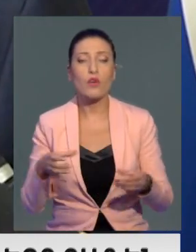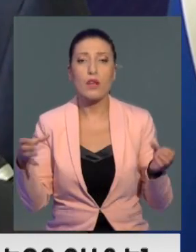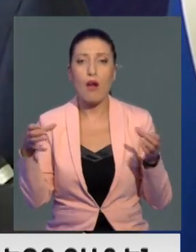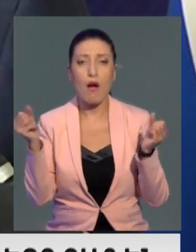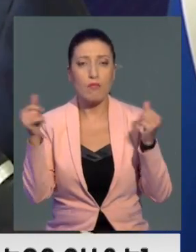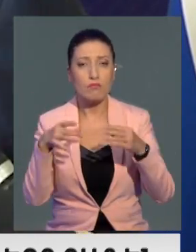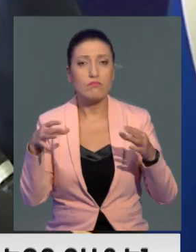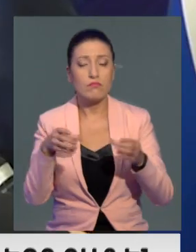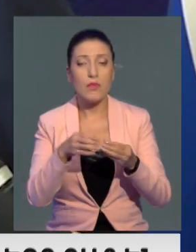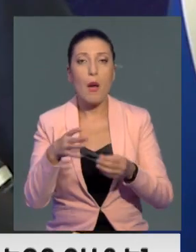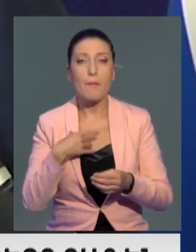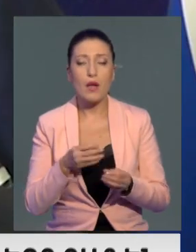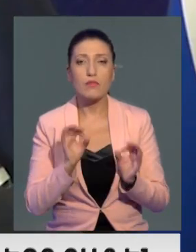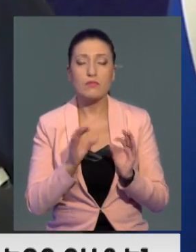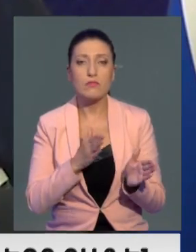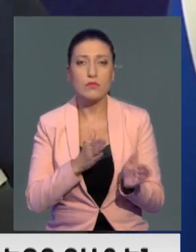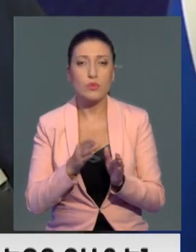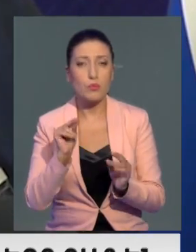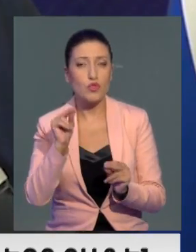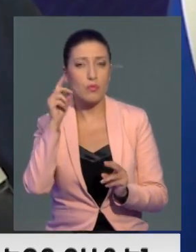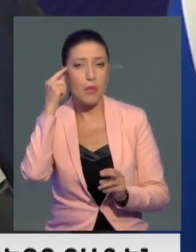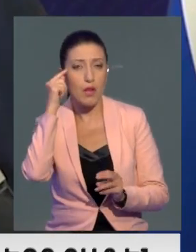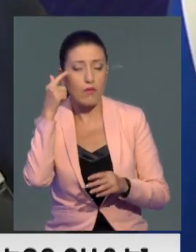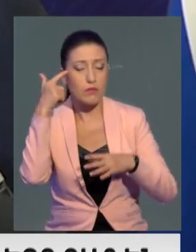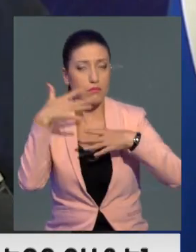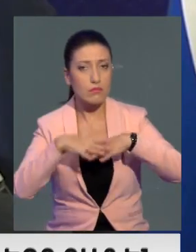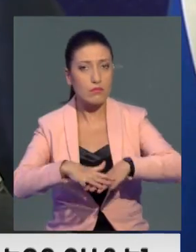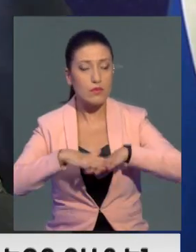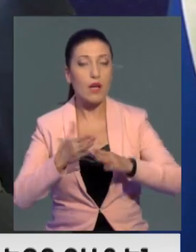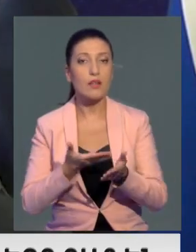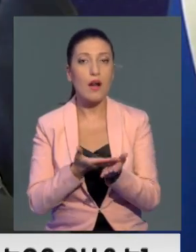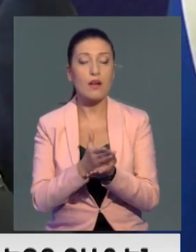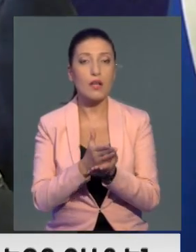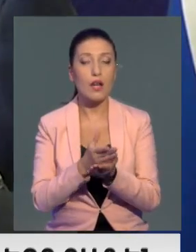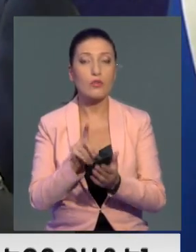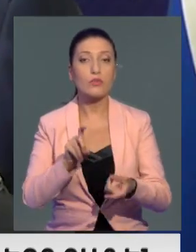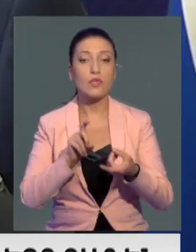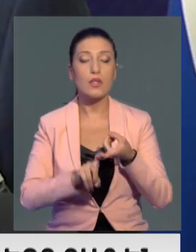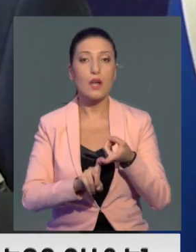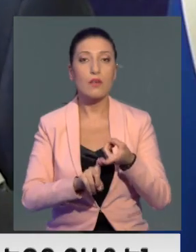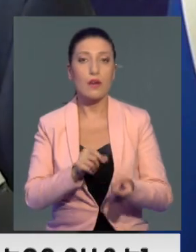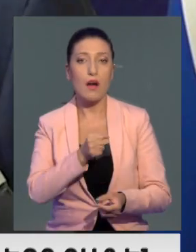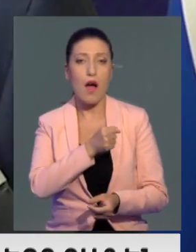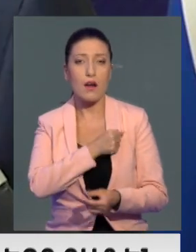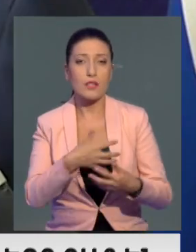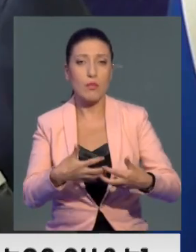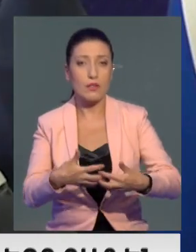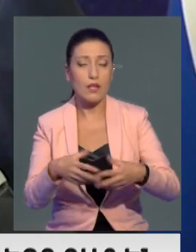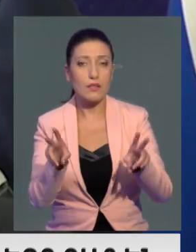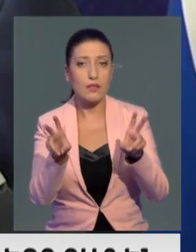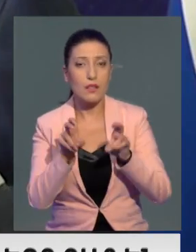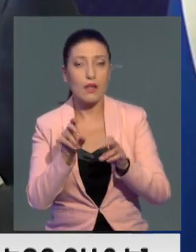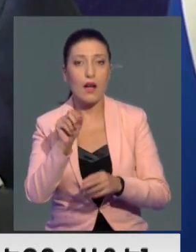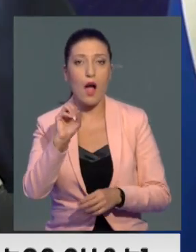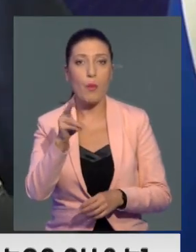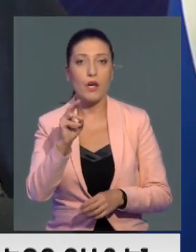հավասարակշռությանը։ Ուստի մենք վարում ենք չափազանց մտածված և հավասարակշռված քաղաքականություն, ինչ վերաբերում է ռազմատեխնիկական համագործակցությանը